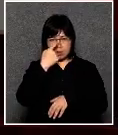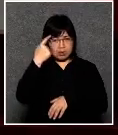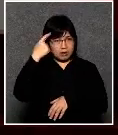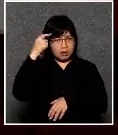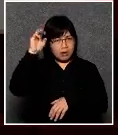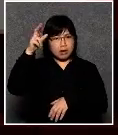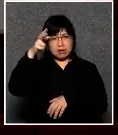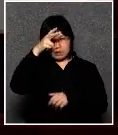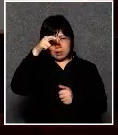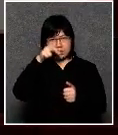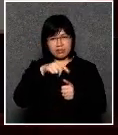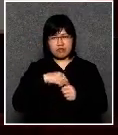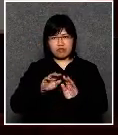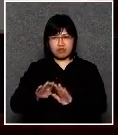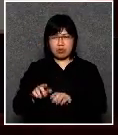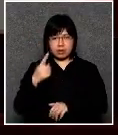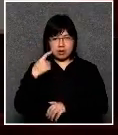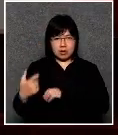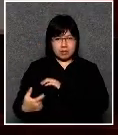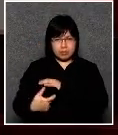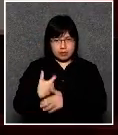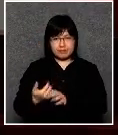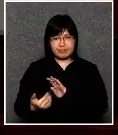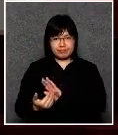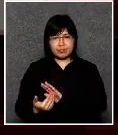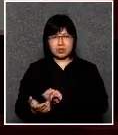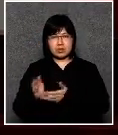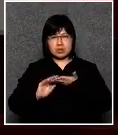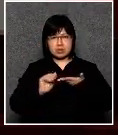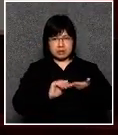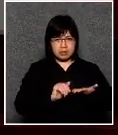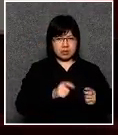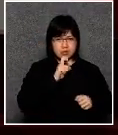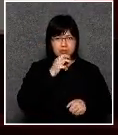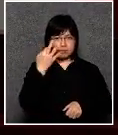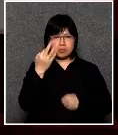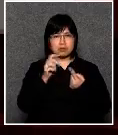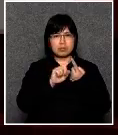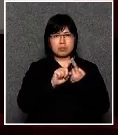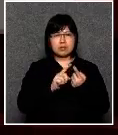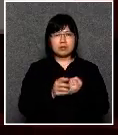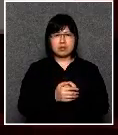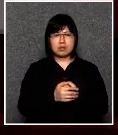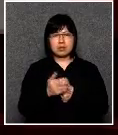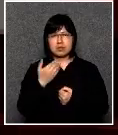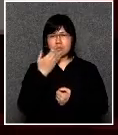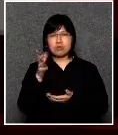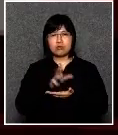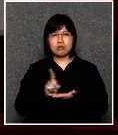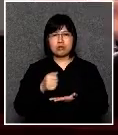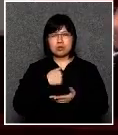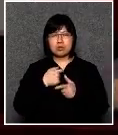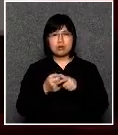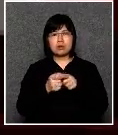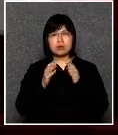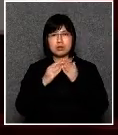政治防腐、澄清吏治嘅機制，主要咧就係3個，一個咧就係申訴專員公署。一個